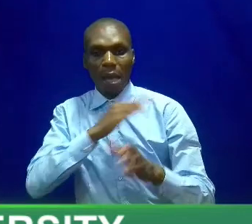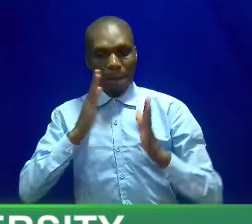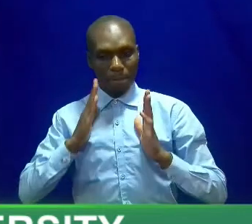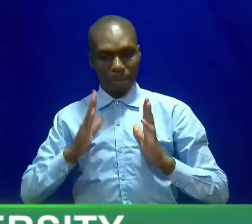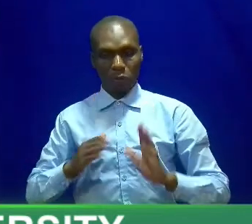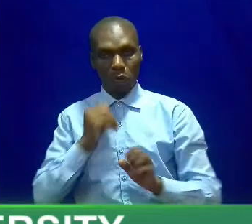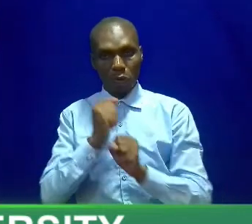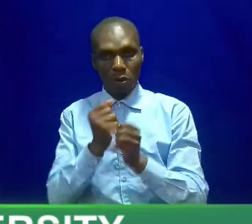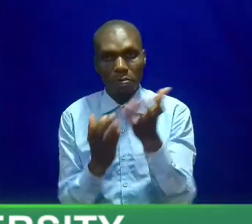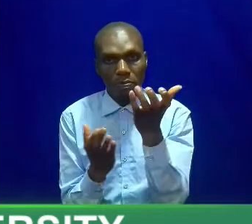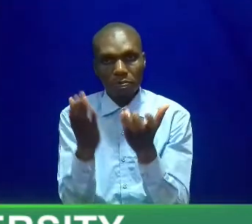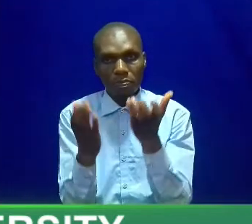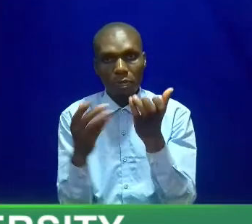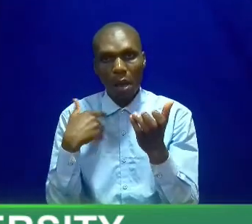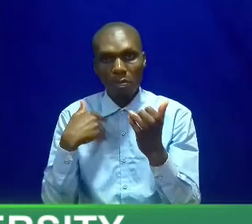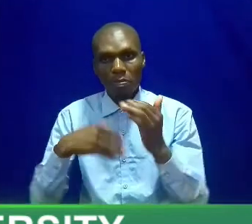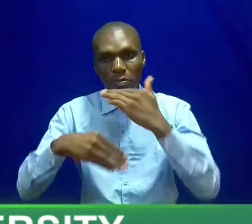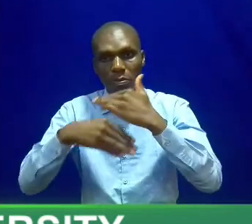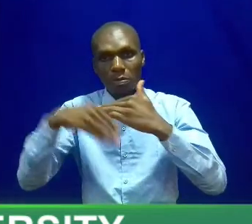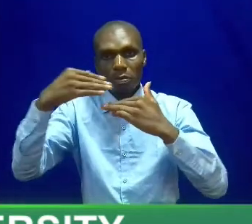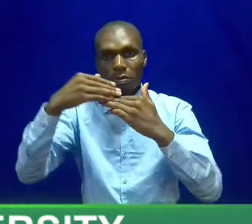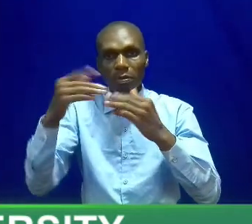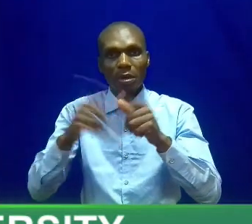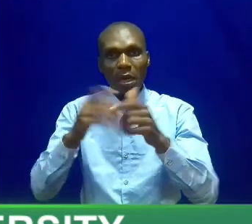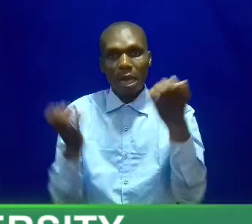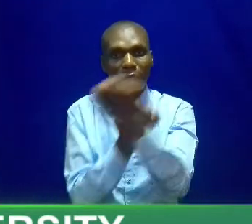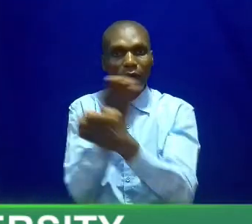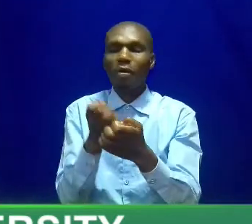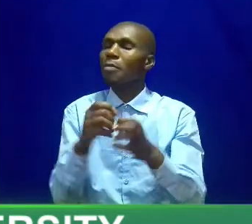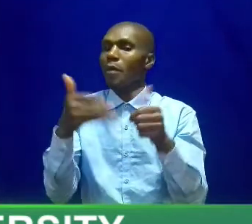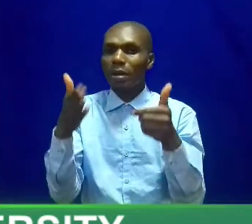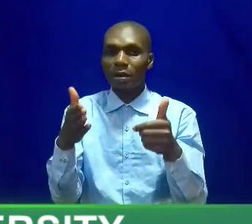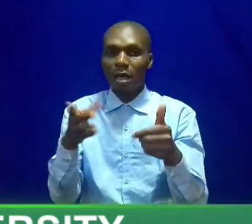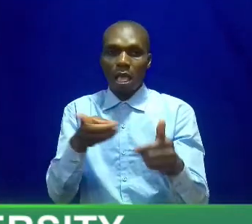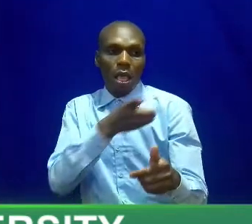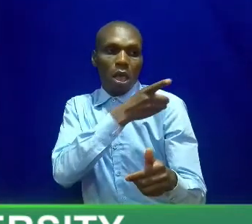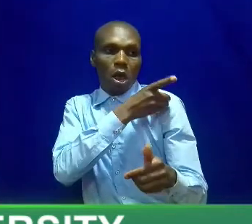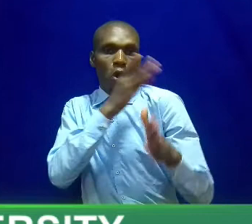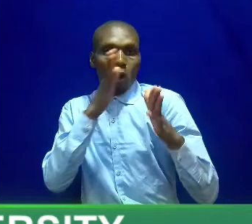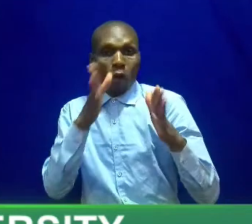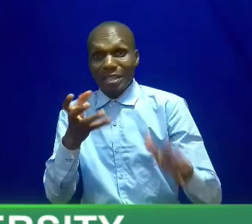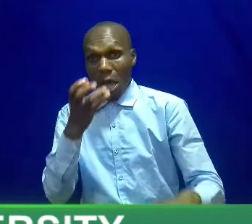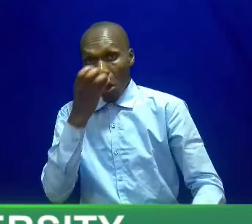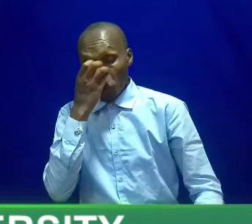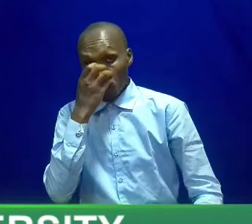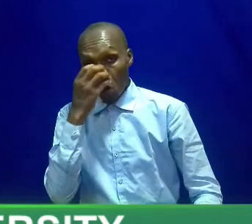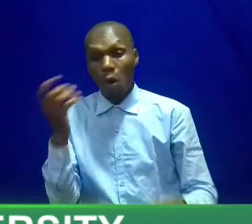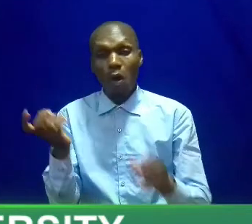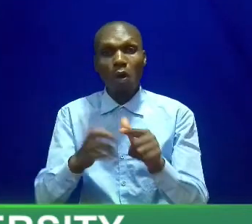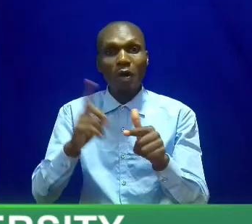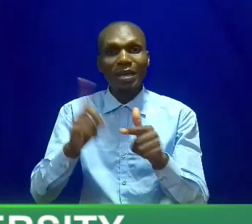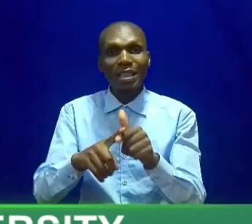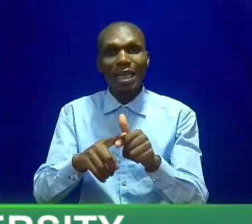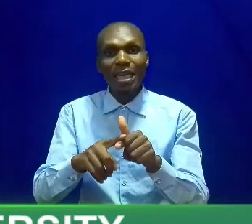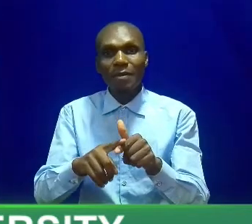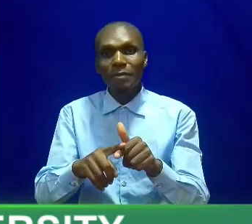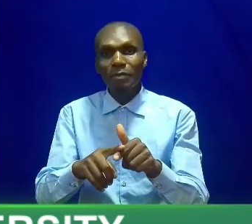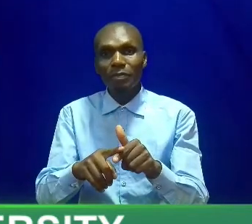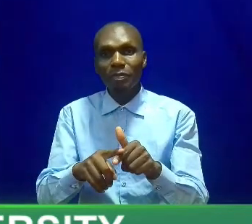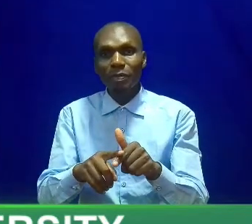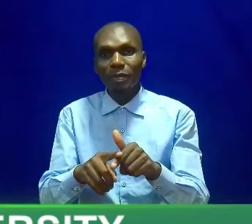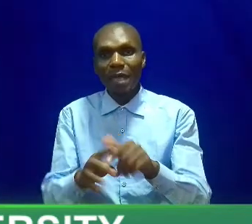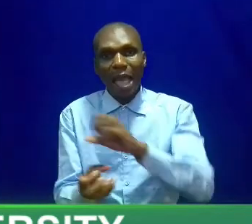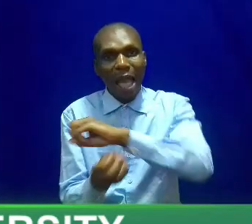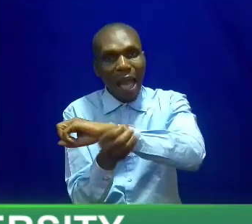mfanyabiashara ambaye amejenga rentals pia uchumi yake itaimarika. Daktari Samuel Ruto akaweze kuliwazia hili